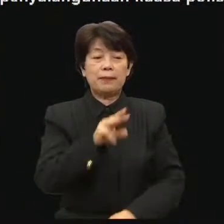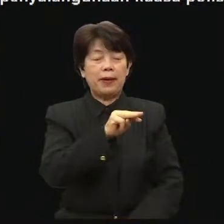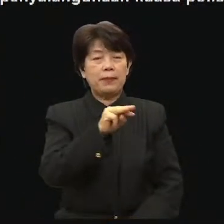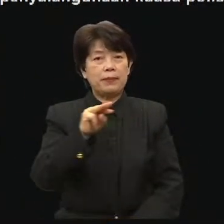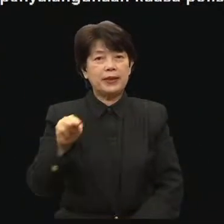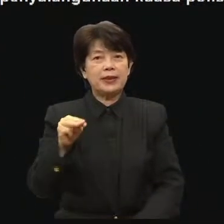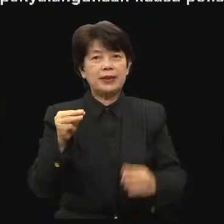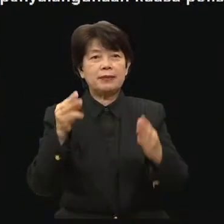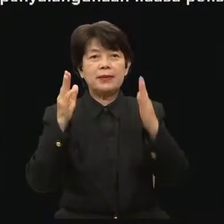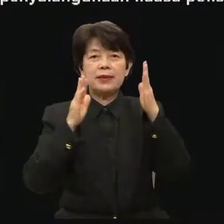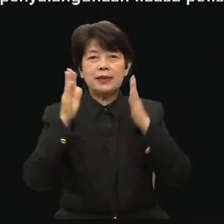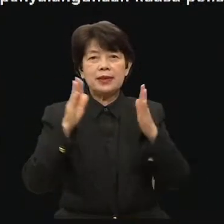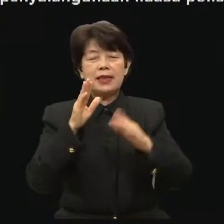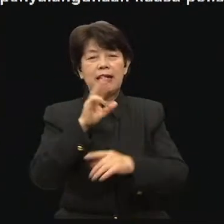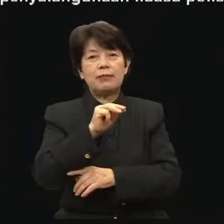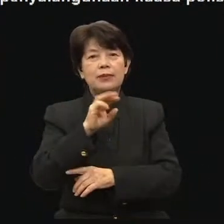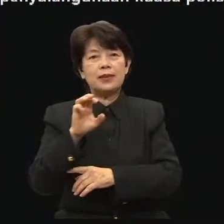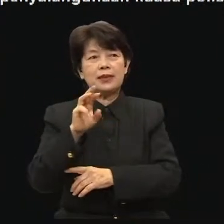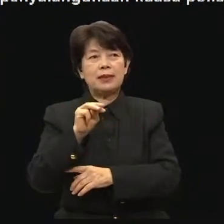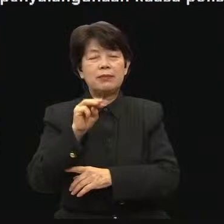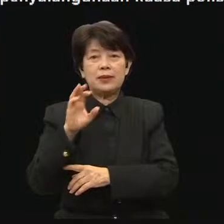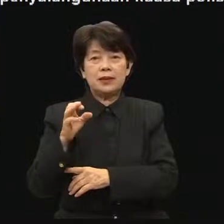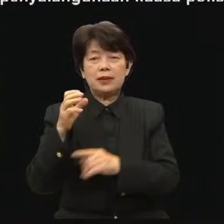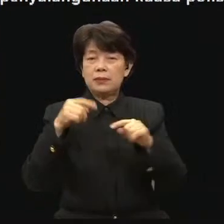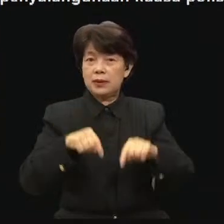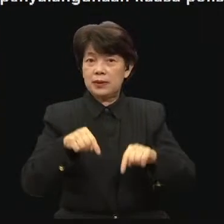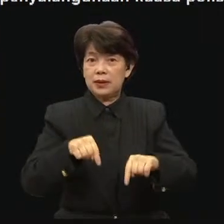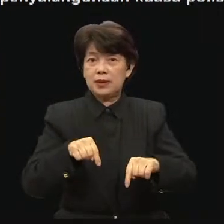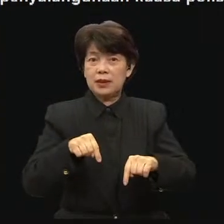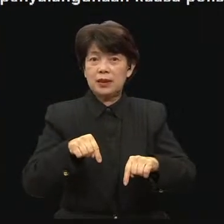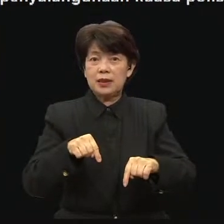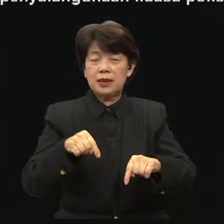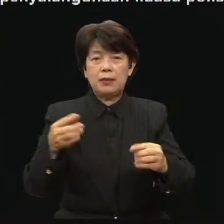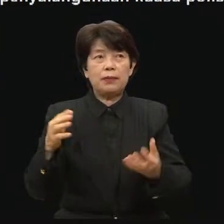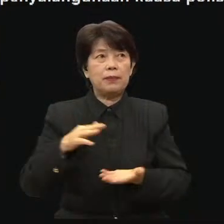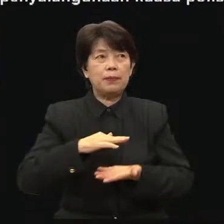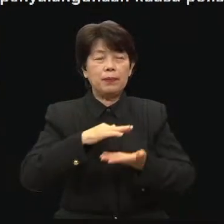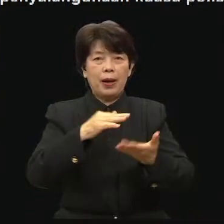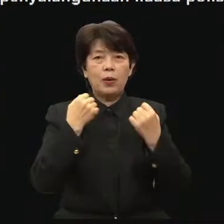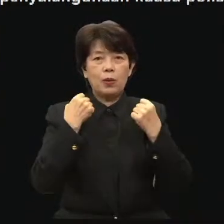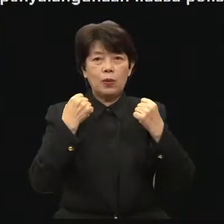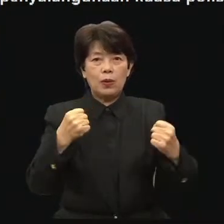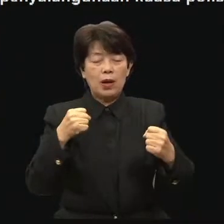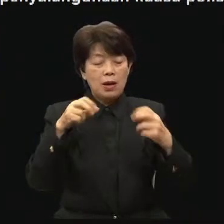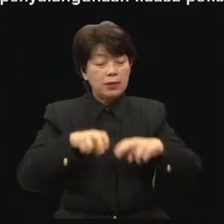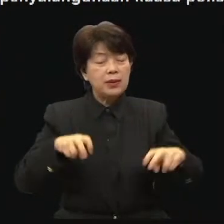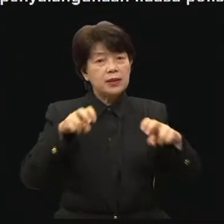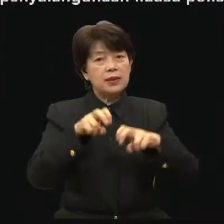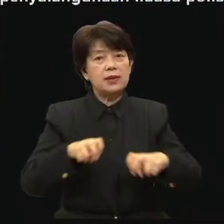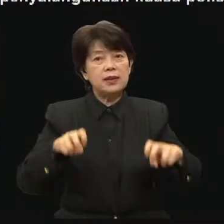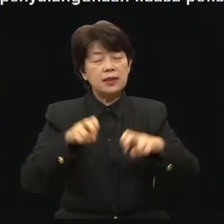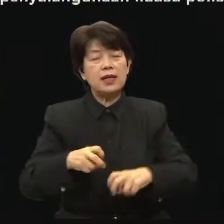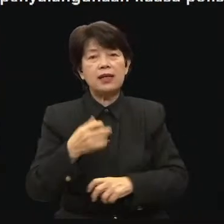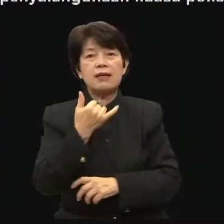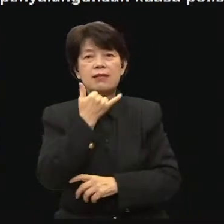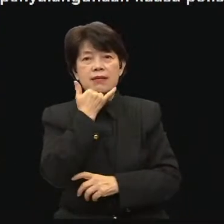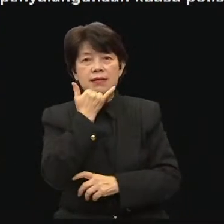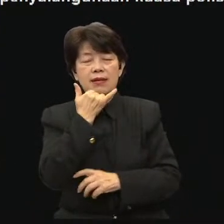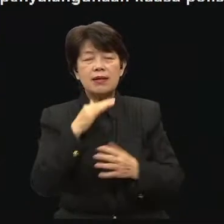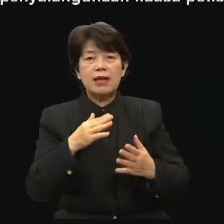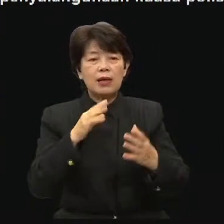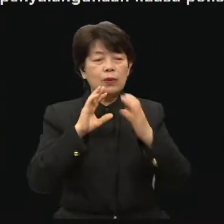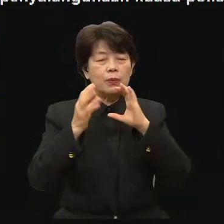Malaysia MCMC telah diberikan kuasa untuk menyiasat mana-mana kesalahan di bawah Akta Komunikasi